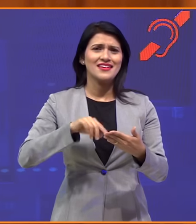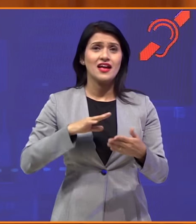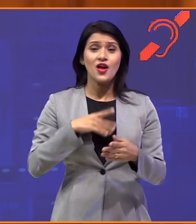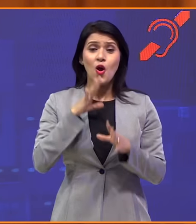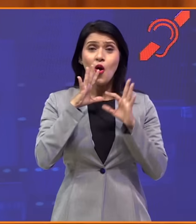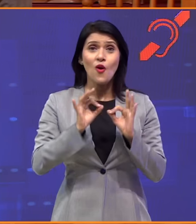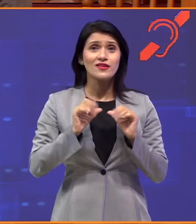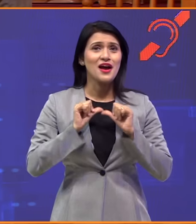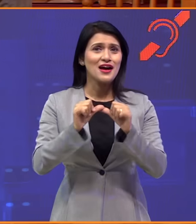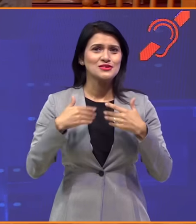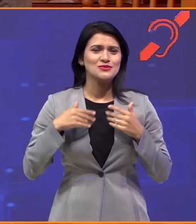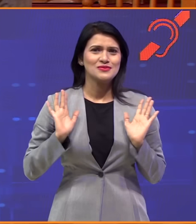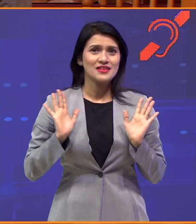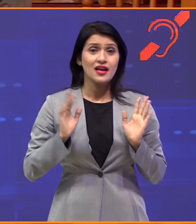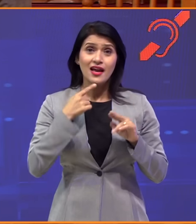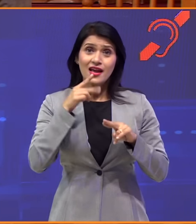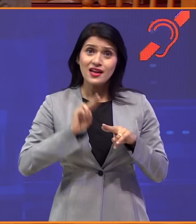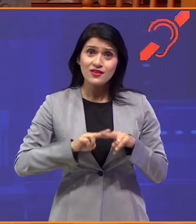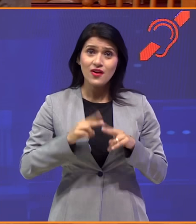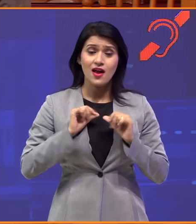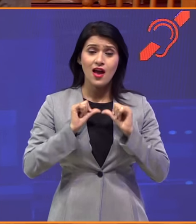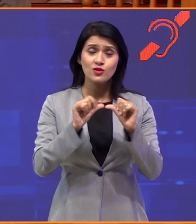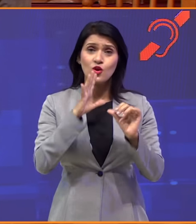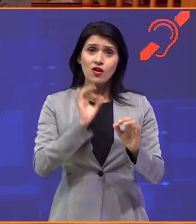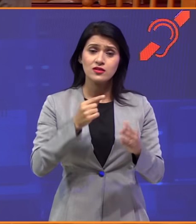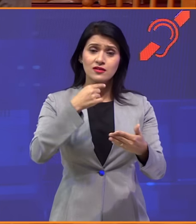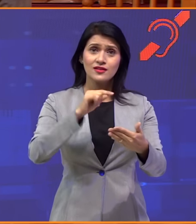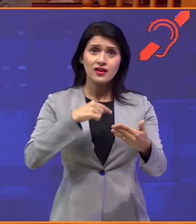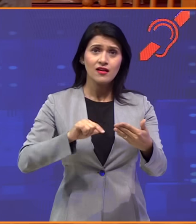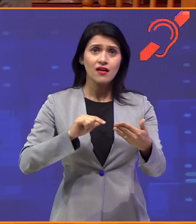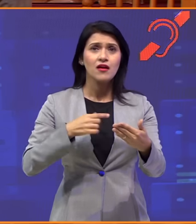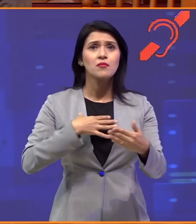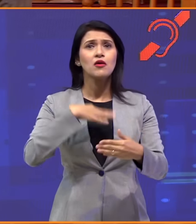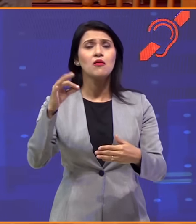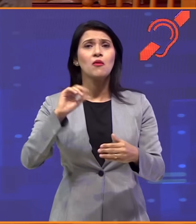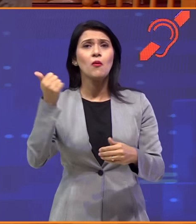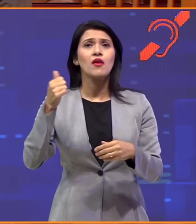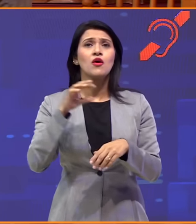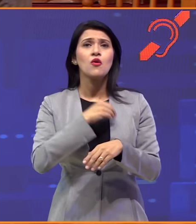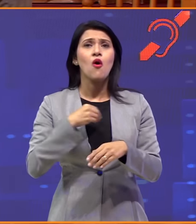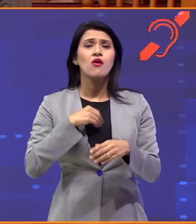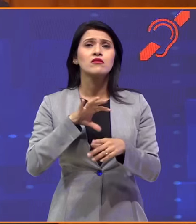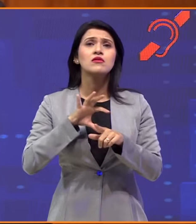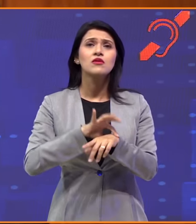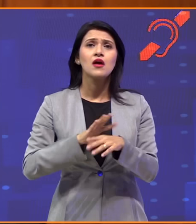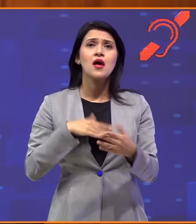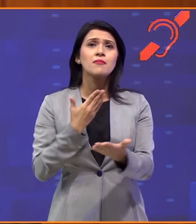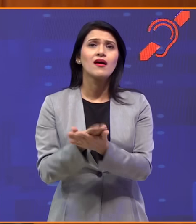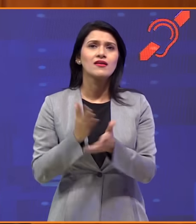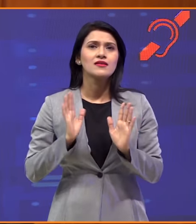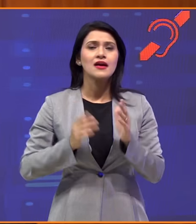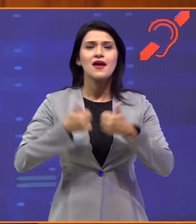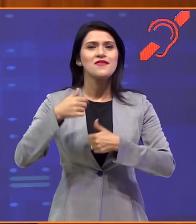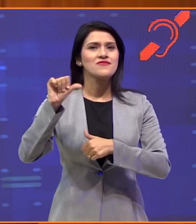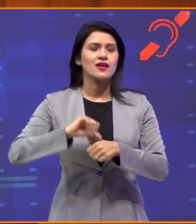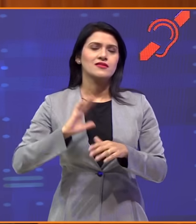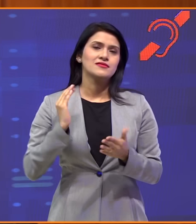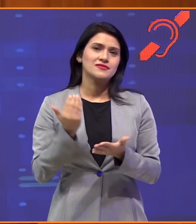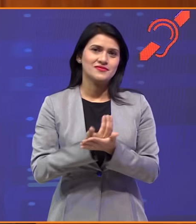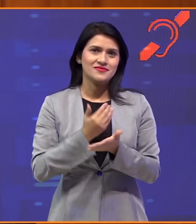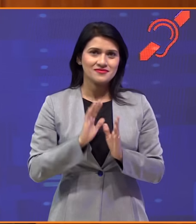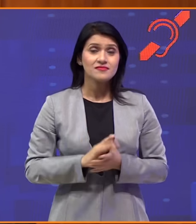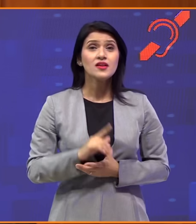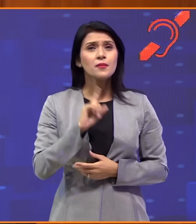आंसर नहीं दूं नहीं तो मुझे डॉक्टर बनना पड़ेगा एक्टर बनने से रह जाऊंगा तो खैर एंट्रेंस टेस्ट में तो पास हुआ नहीं लेकिन एक